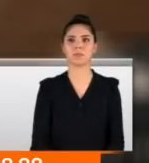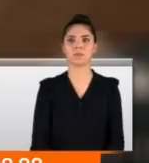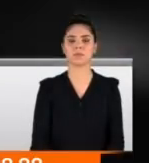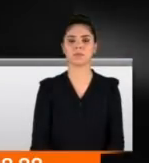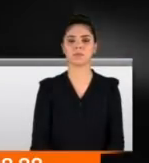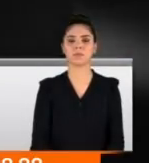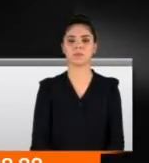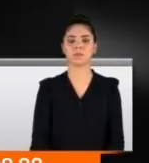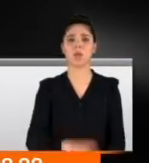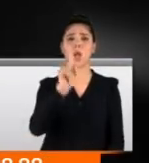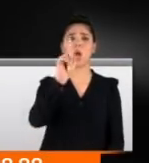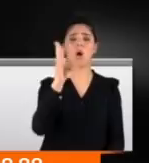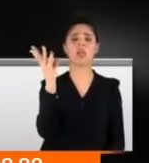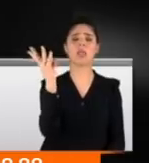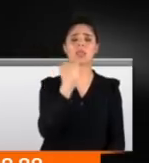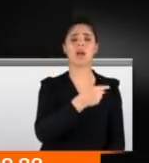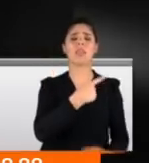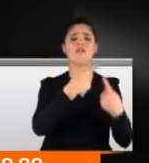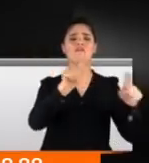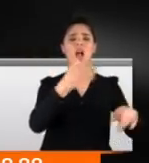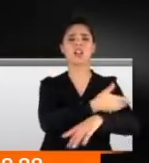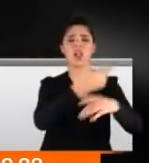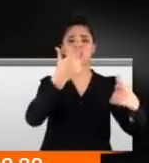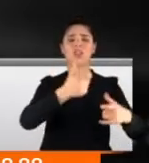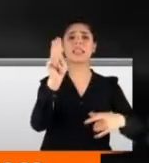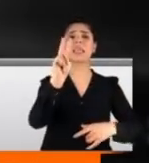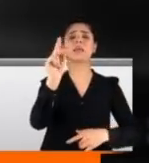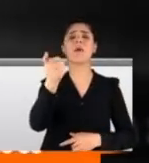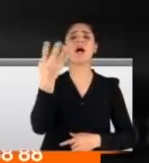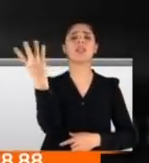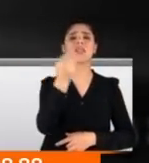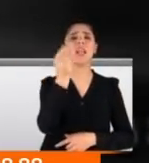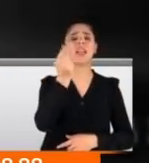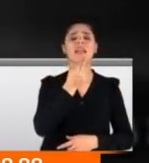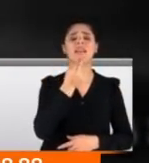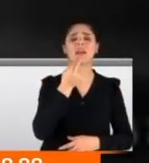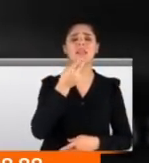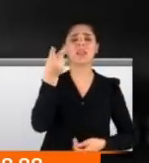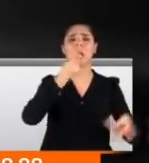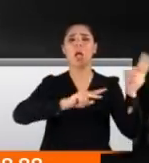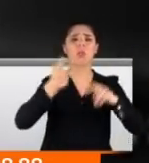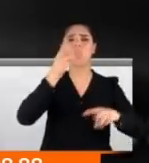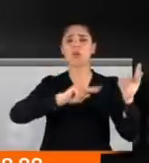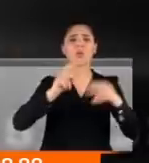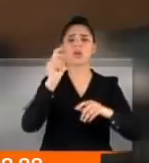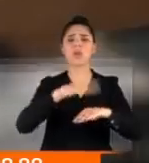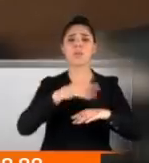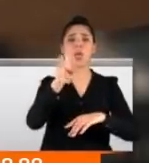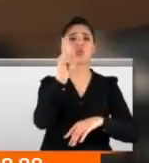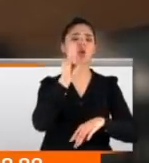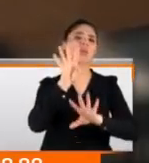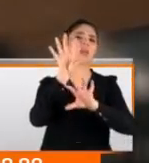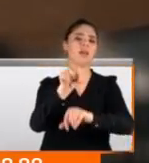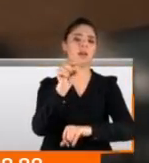Душу. 12 farklı şehirde 26 kadının canına kıydı. Namı diğer Volga manyağı sonunda yakalandı.